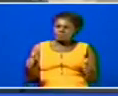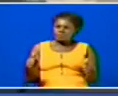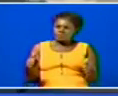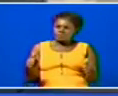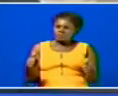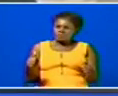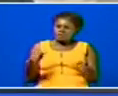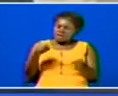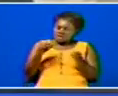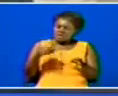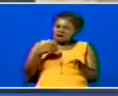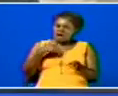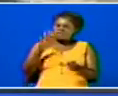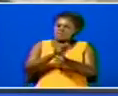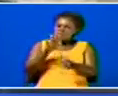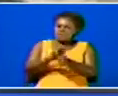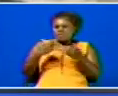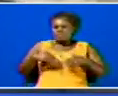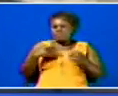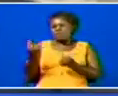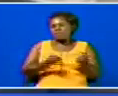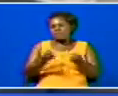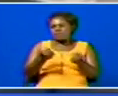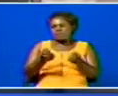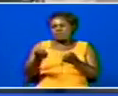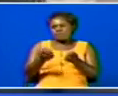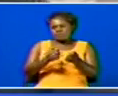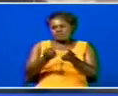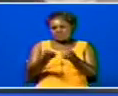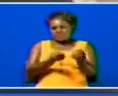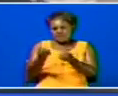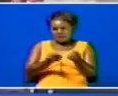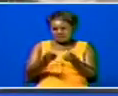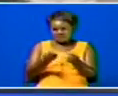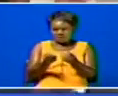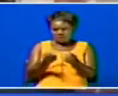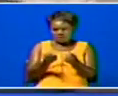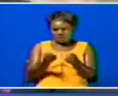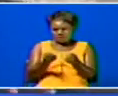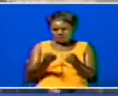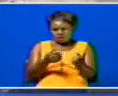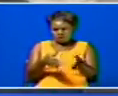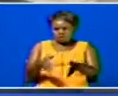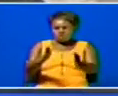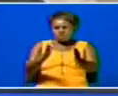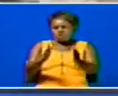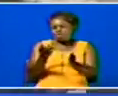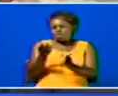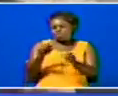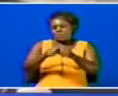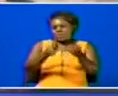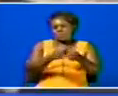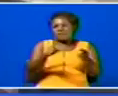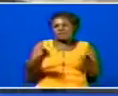Mkikaa na excess, alafu driver anapata mahali ambako kulikuwa kumeharibika kidogo, gari yanguke.